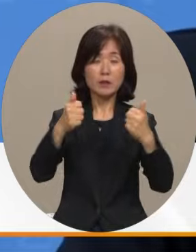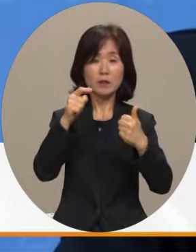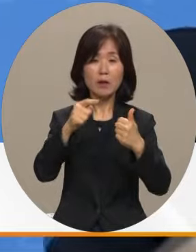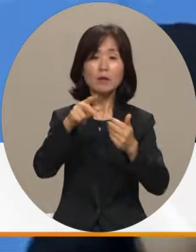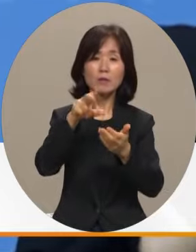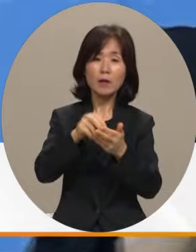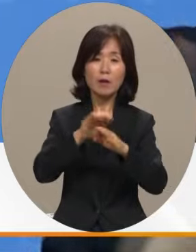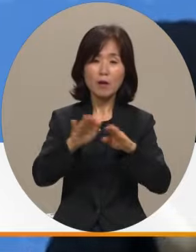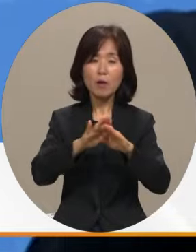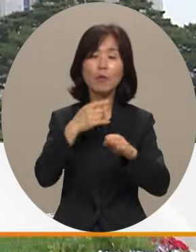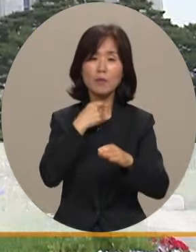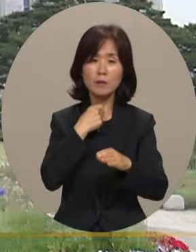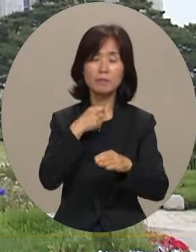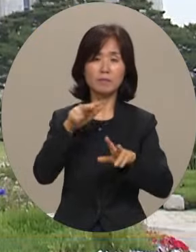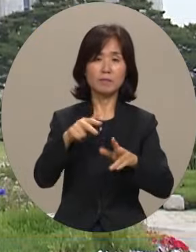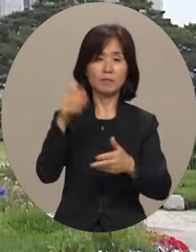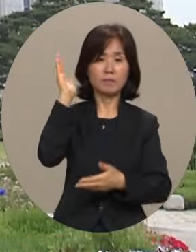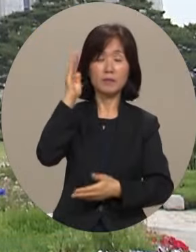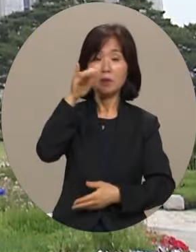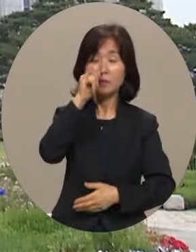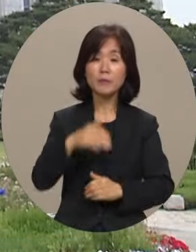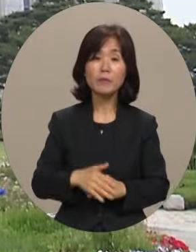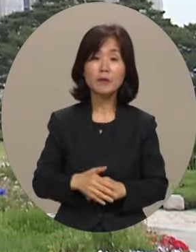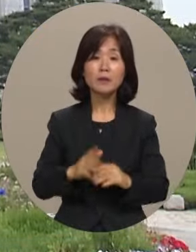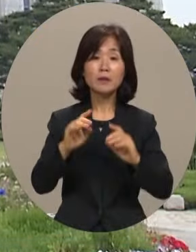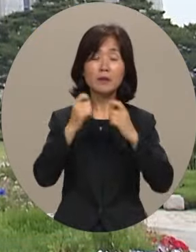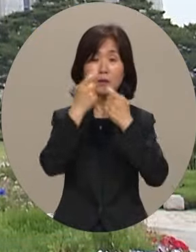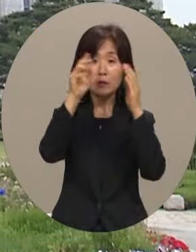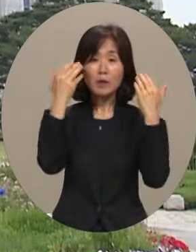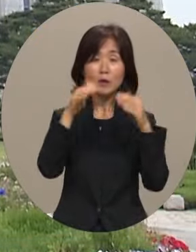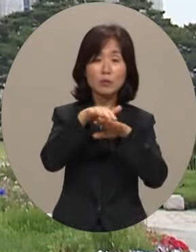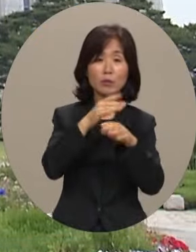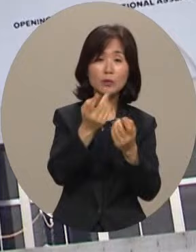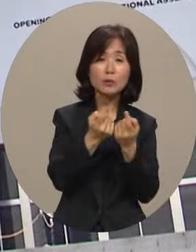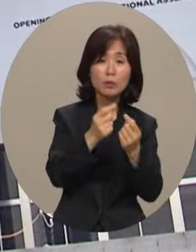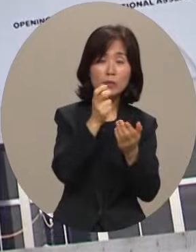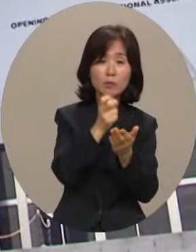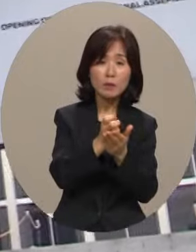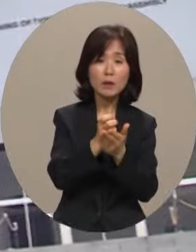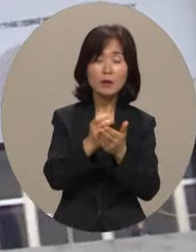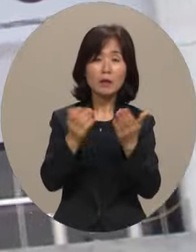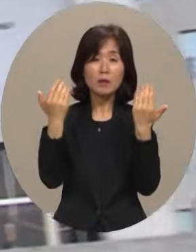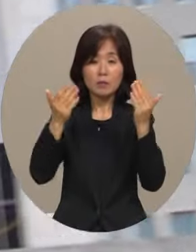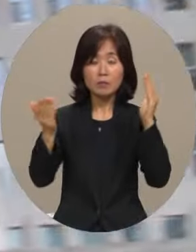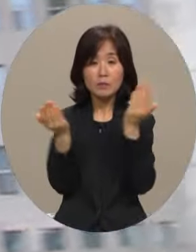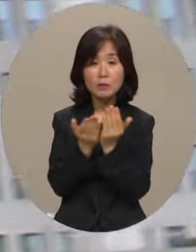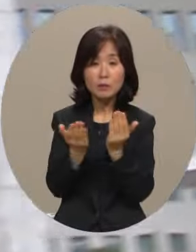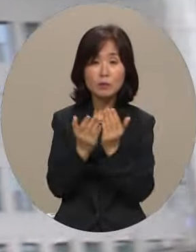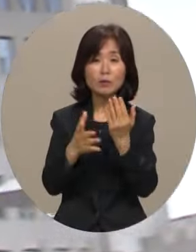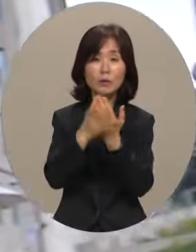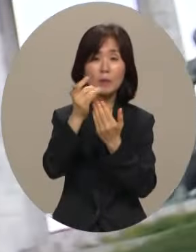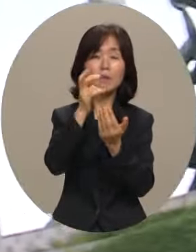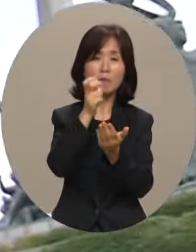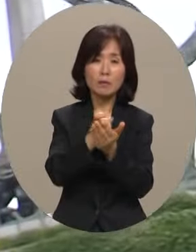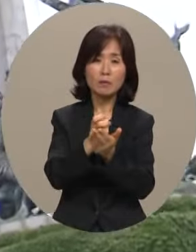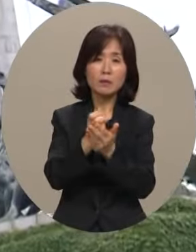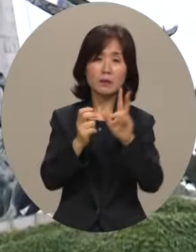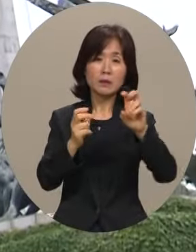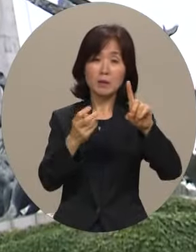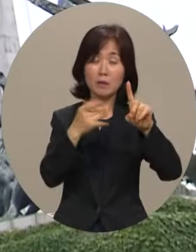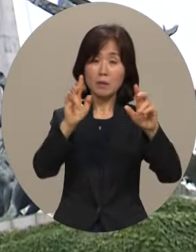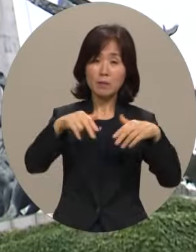자리에 섰습니다. 사립대 구조조정 법안이나 학생맞춤 통합지원법 같이 지난 국회에서 활발히 논의됐지만